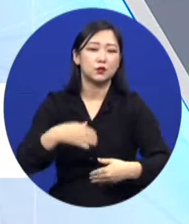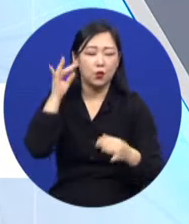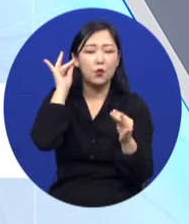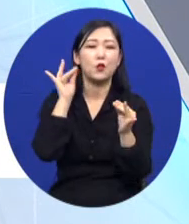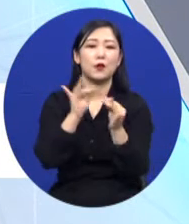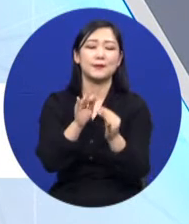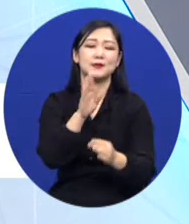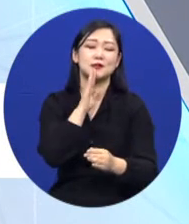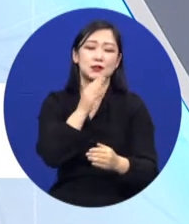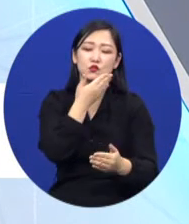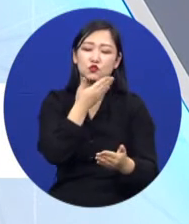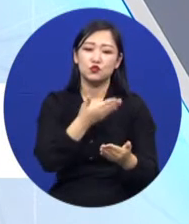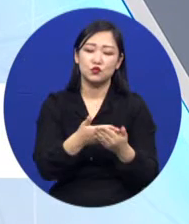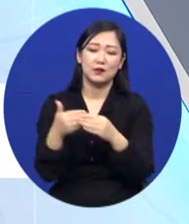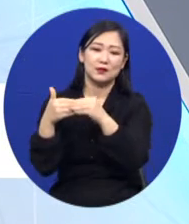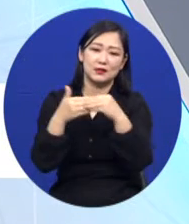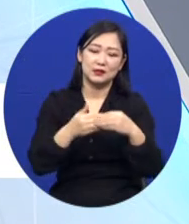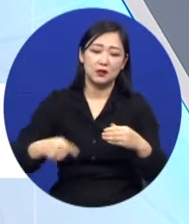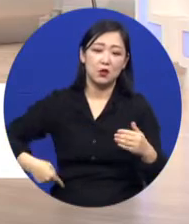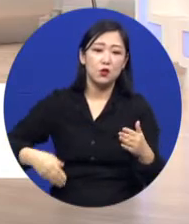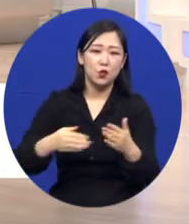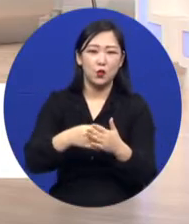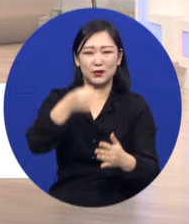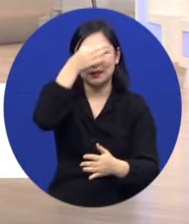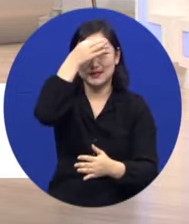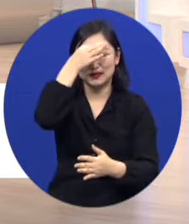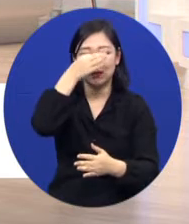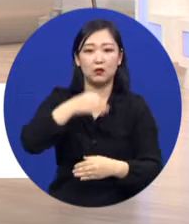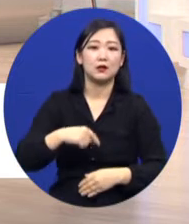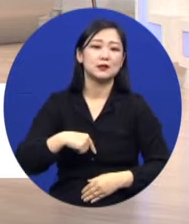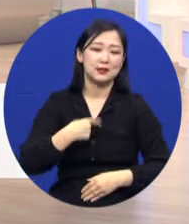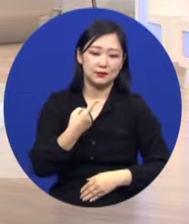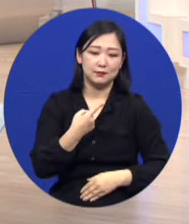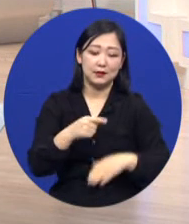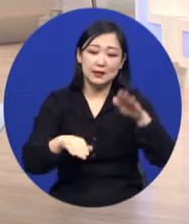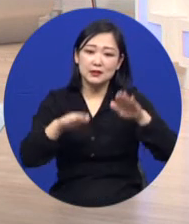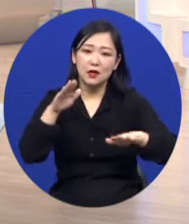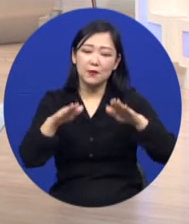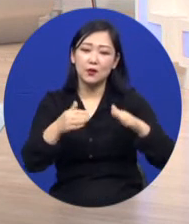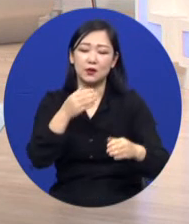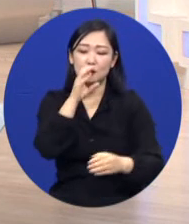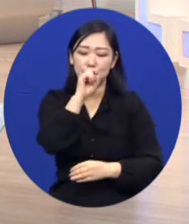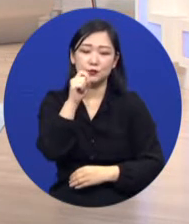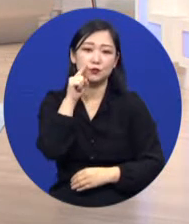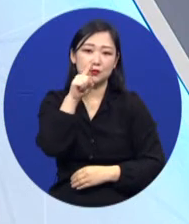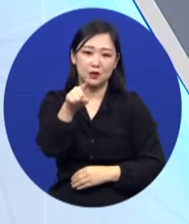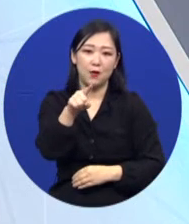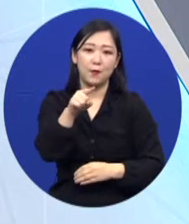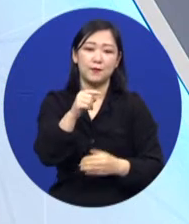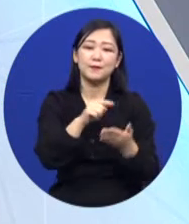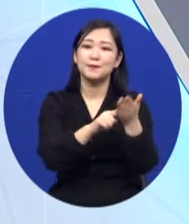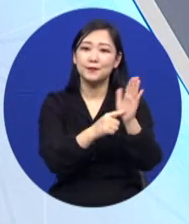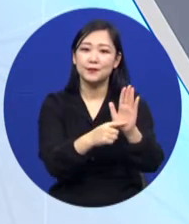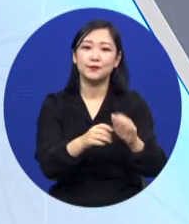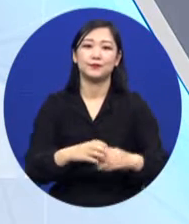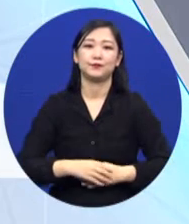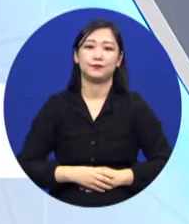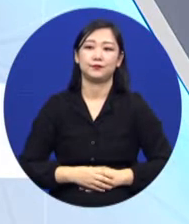중요한 건 리더의 용기와 실력이라면서 자신만의 차별화된 장점을 부각시켰습니다.